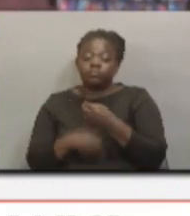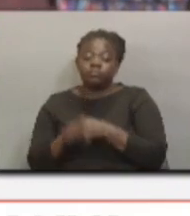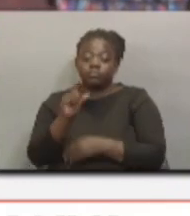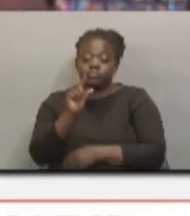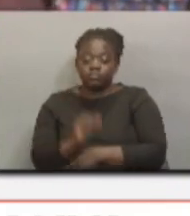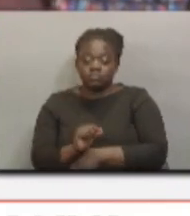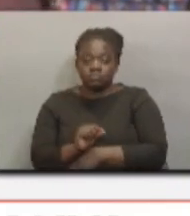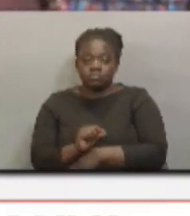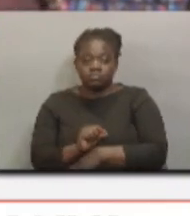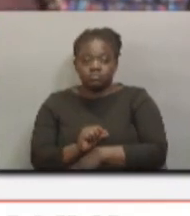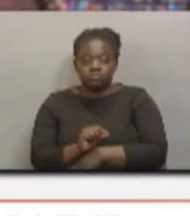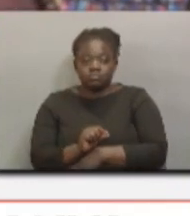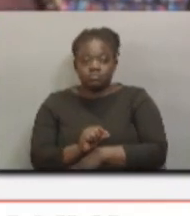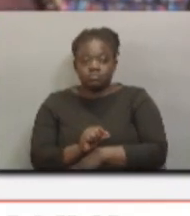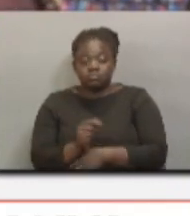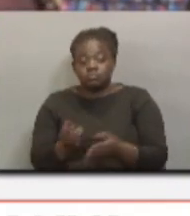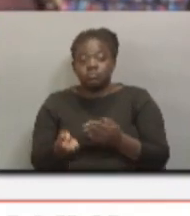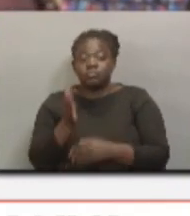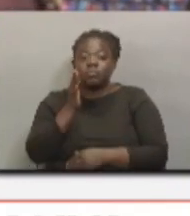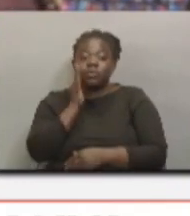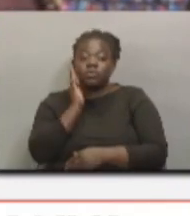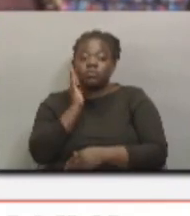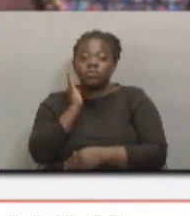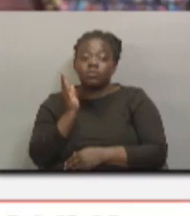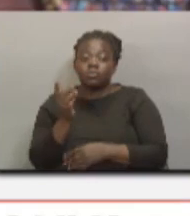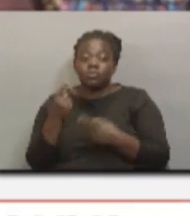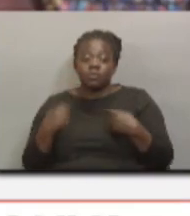At least Bazungu. We